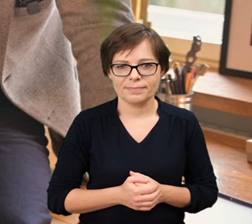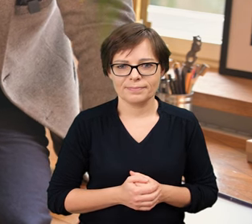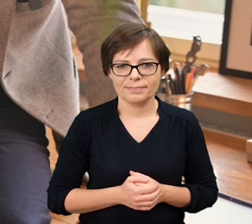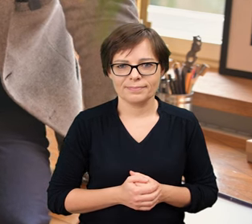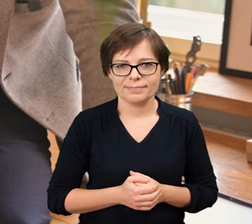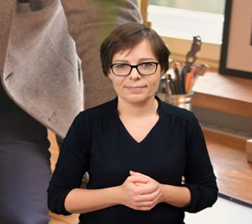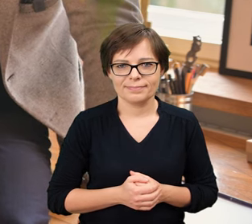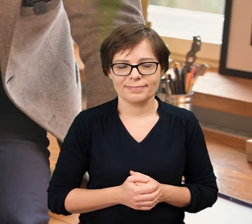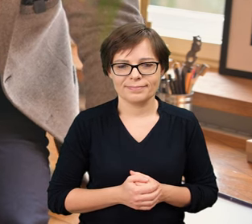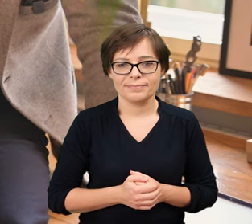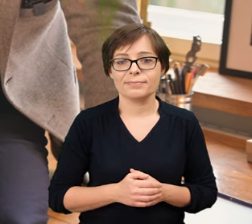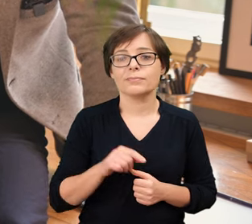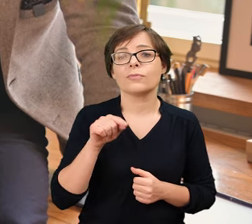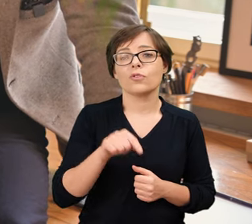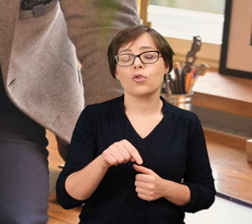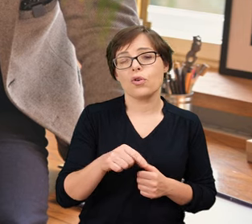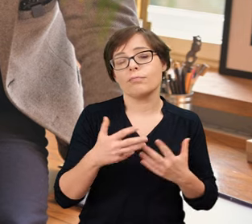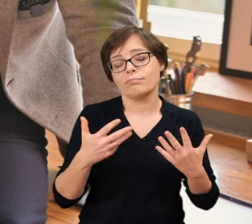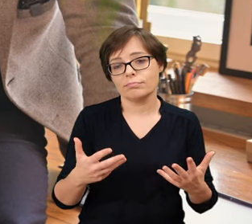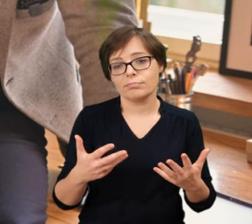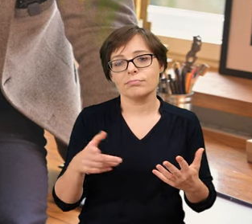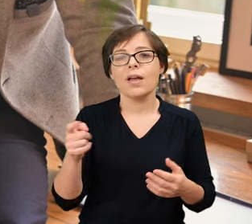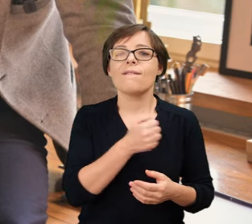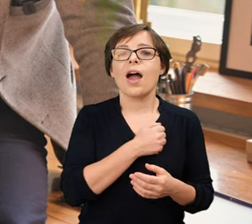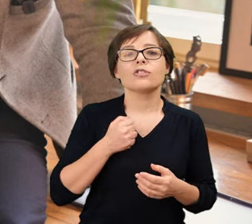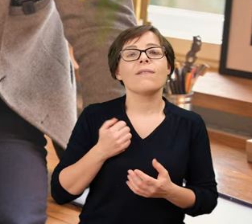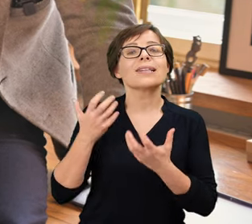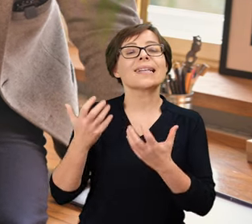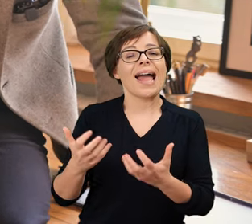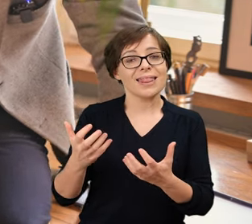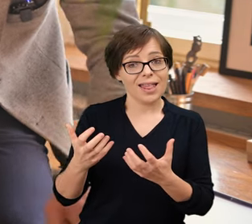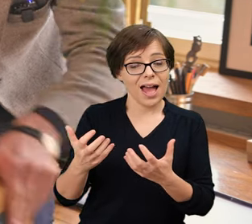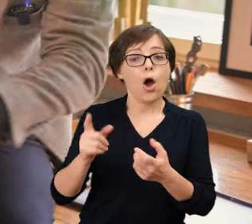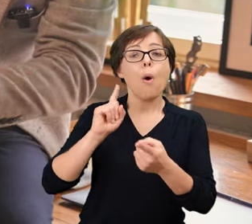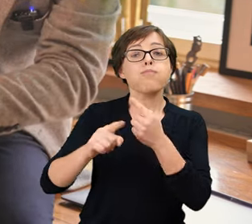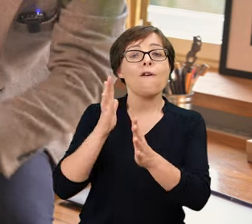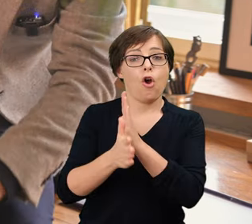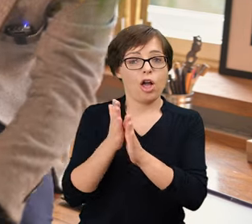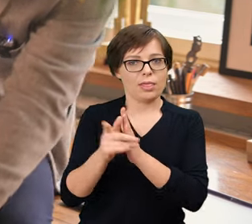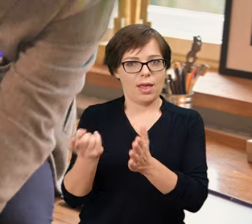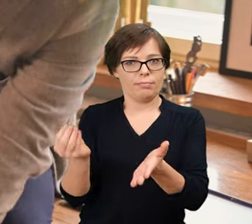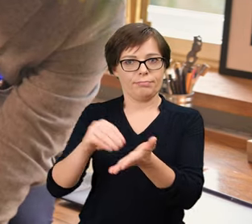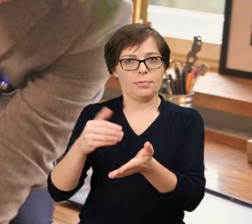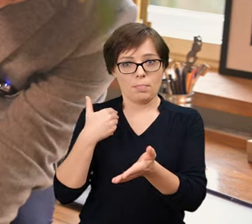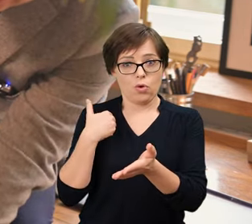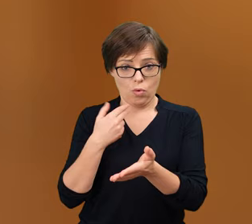należy do powojennego wyposażenia warszawskiej Zachęty, o czym świadczy